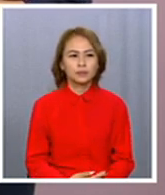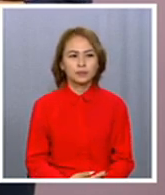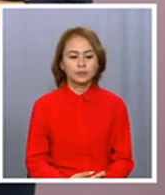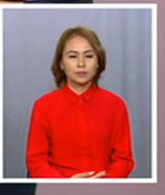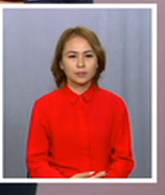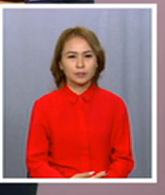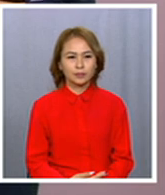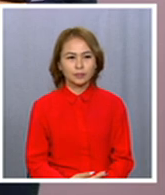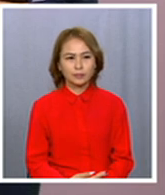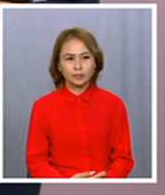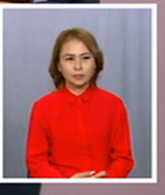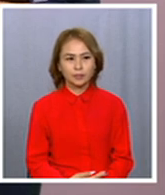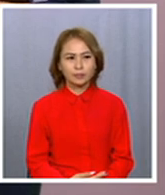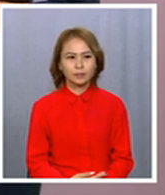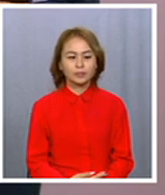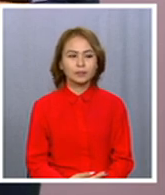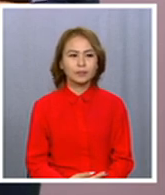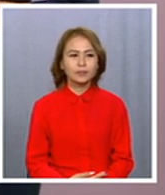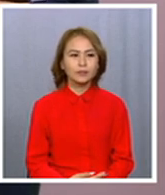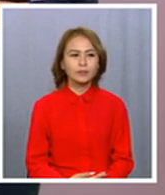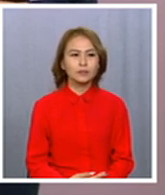болуы мүмкін? Ойланып көре қойыңдар.